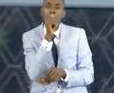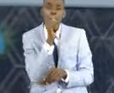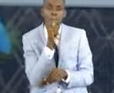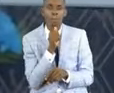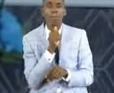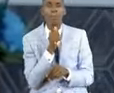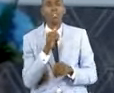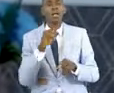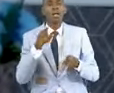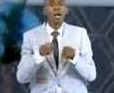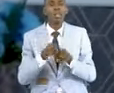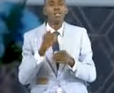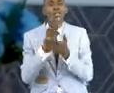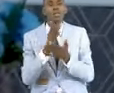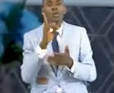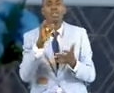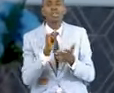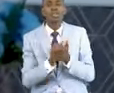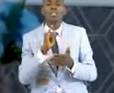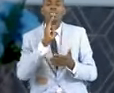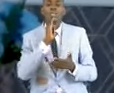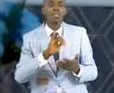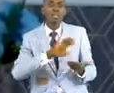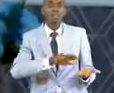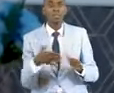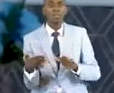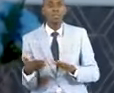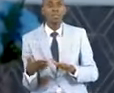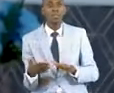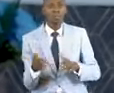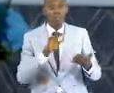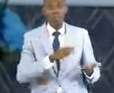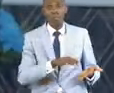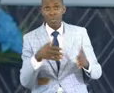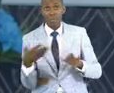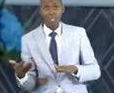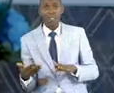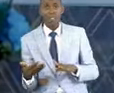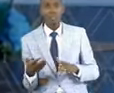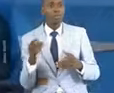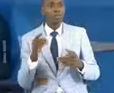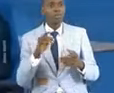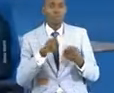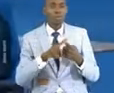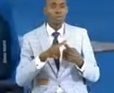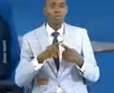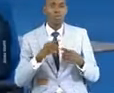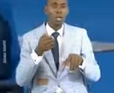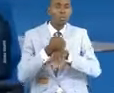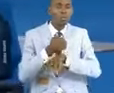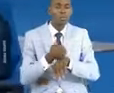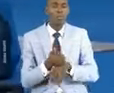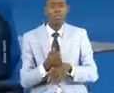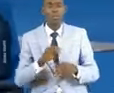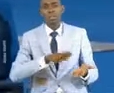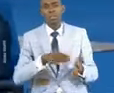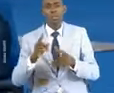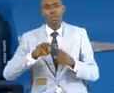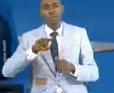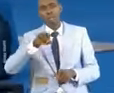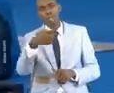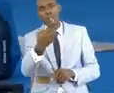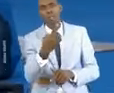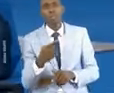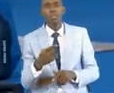Kraịst hụ ahụhụ dịka onye nwụrụ anwụ. Ị bụghị onye nwụrụ anwụ nye mkparị, nye nkatọ. Ị bụzi onye